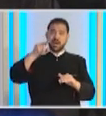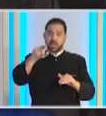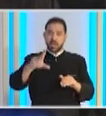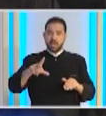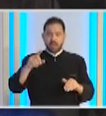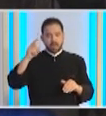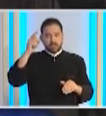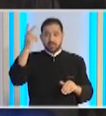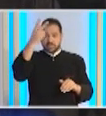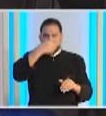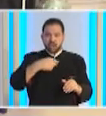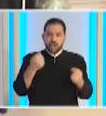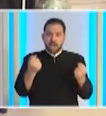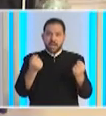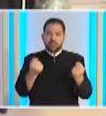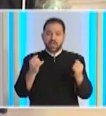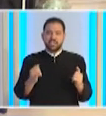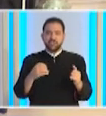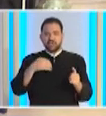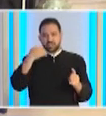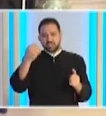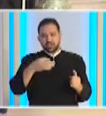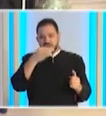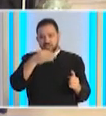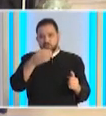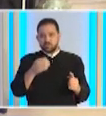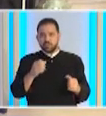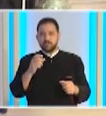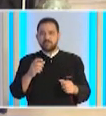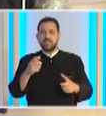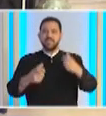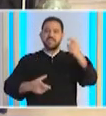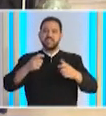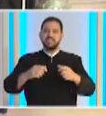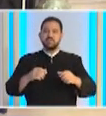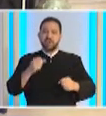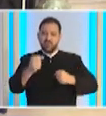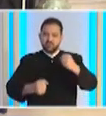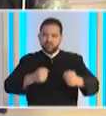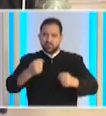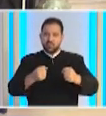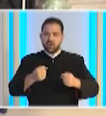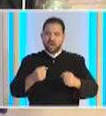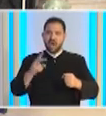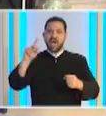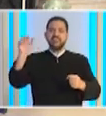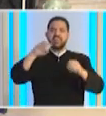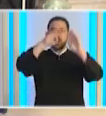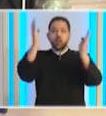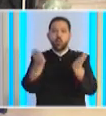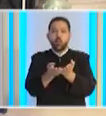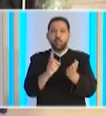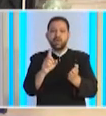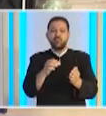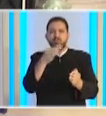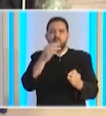efortul acesta duhovnicesc special și el, când vorbește de fuga mundii, de fuga de lume, el nu dorește